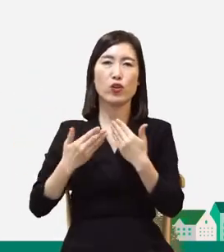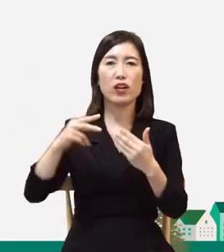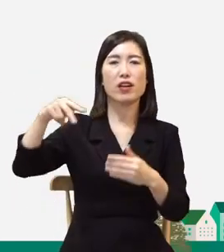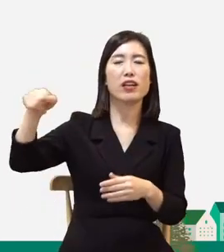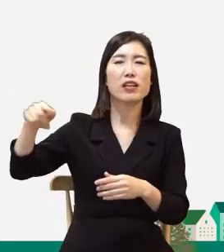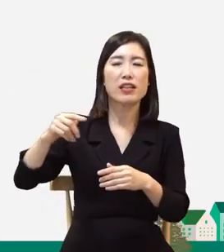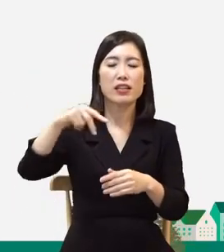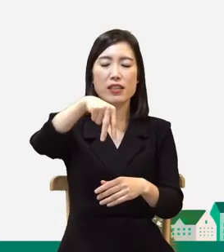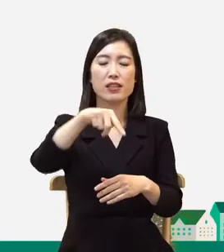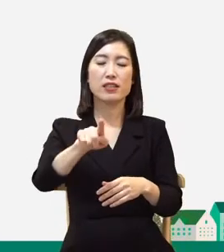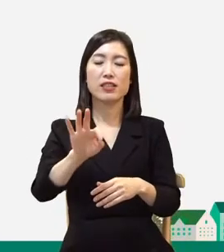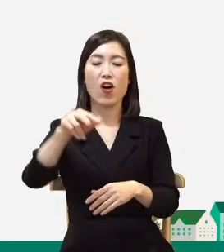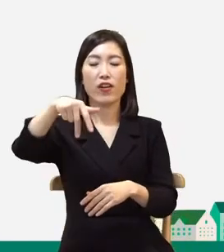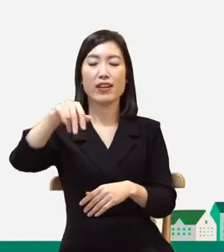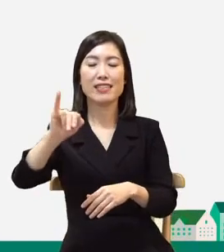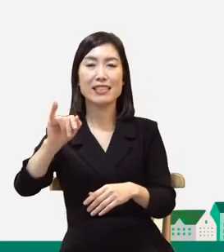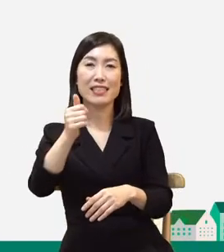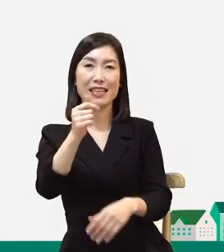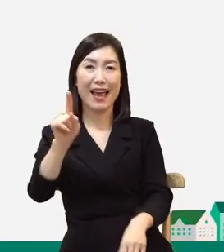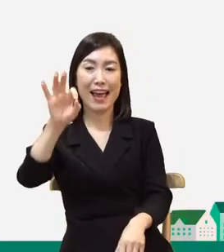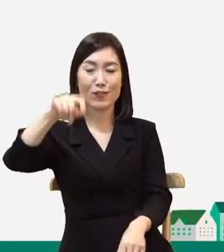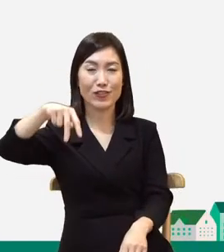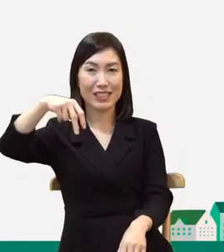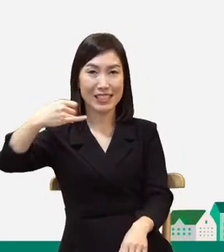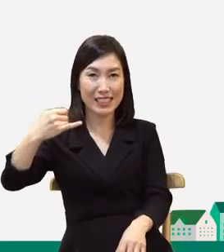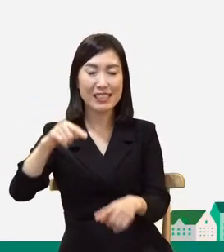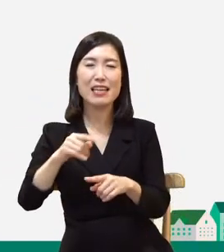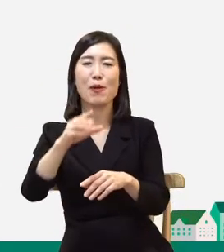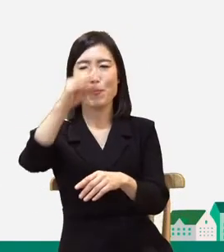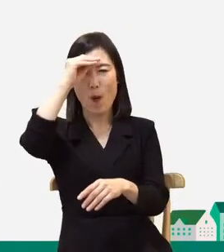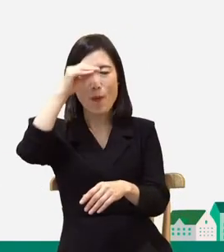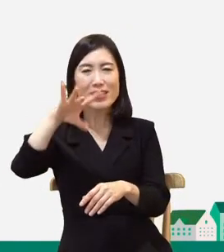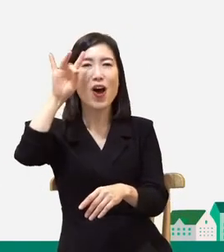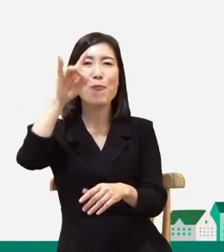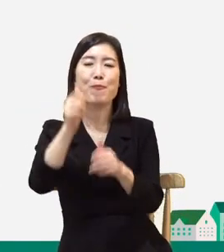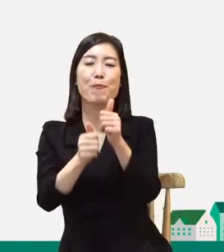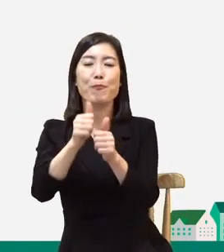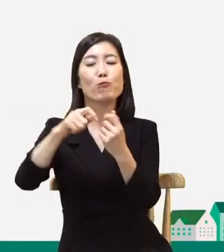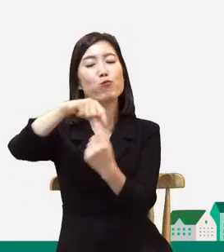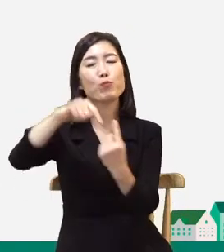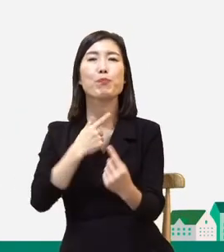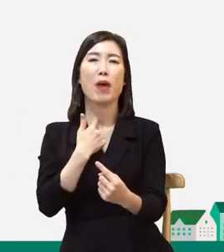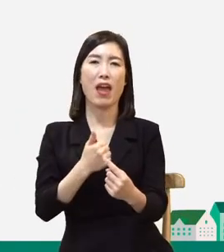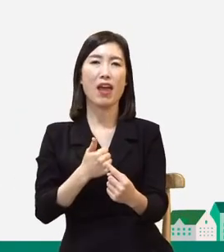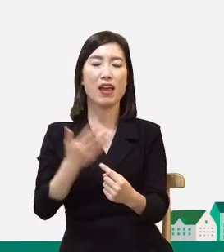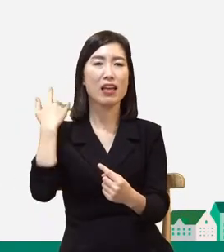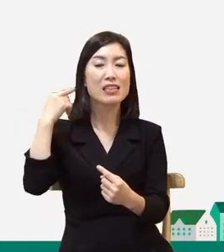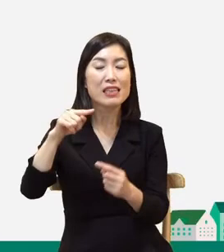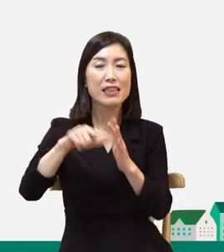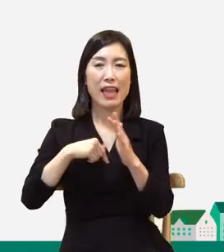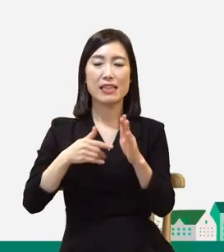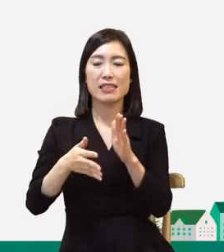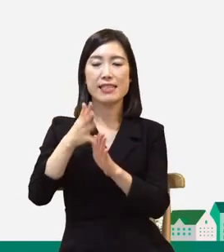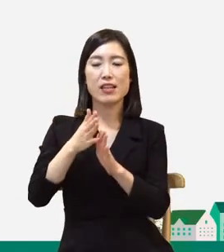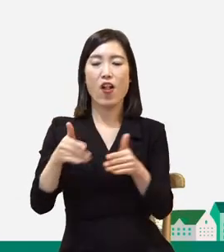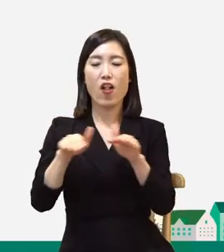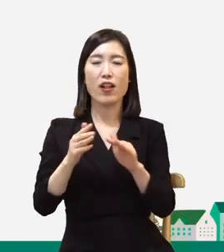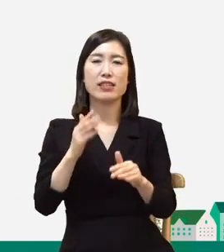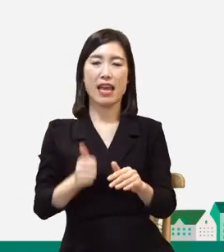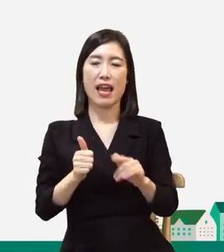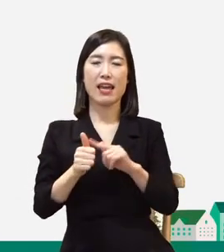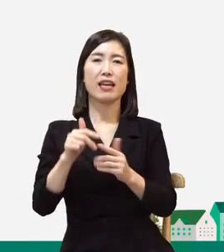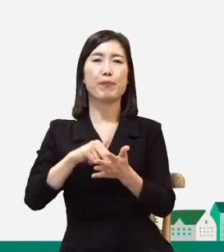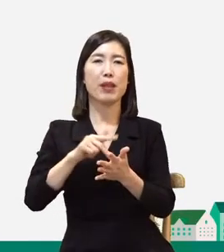지원 주택의 기본이 되는 모델을 한번 운영을 해본 적이 있었습니다. 그때 저희 이제 소장 시설장님께서 민간